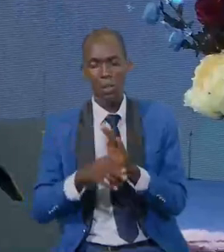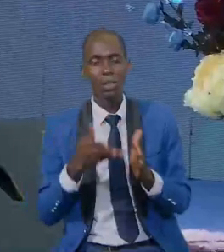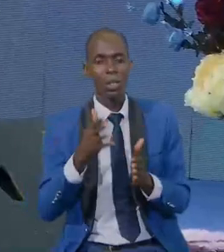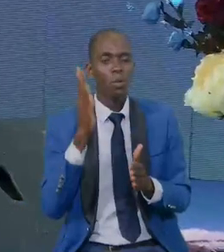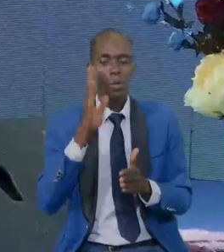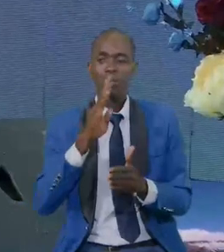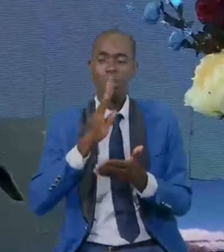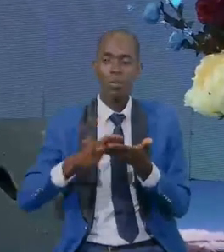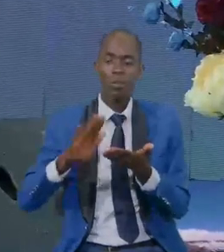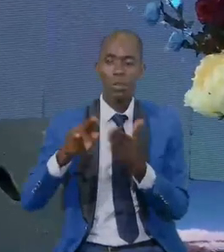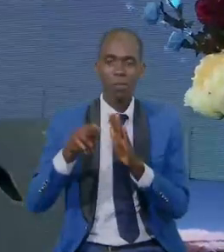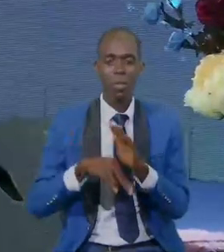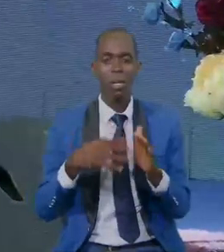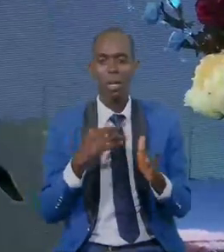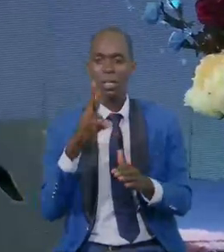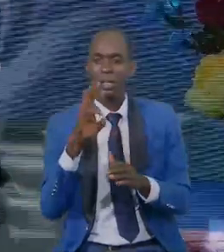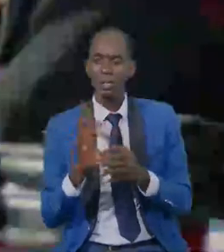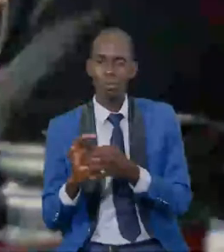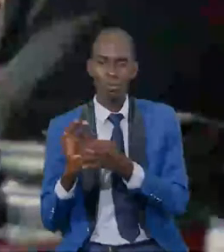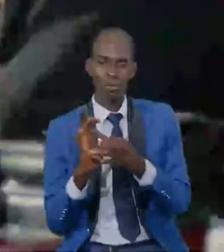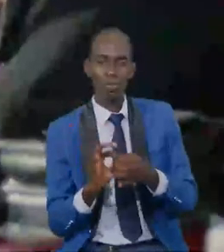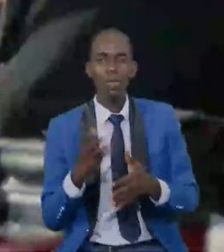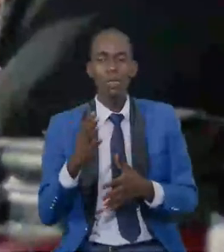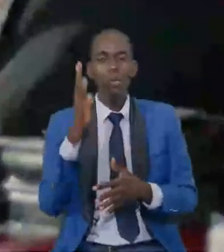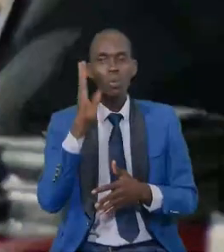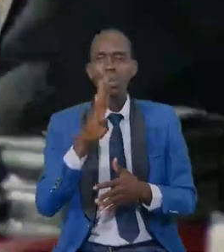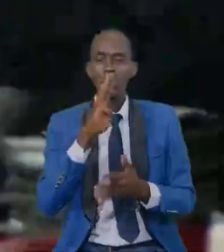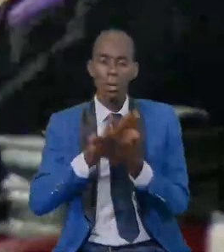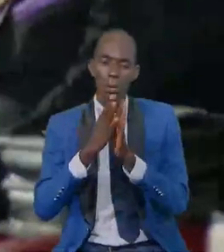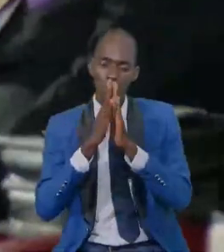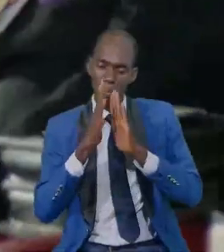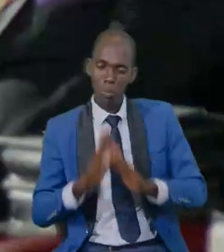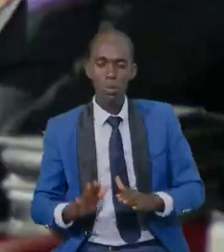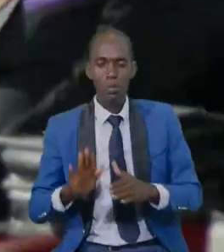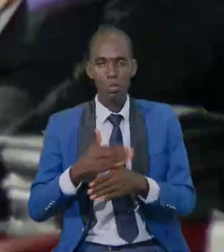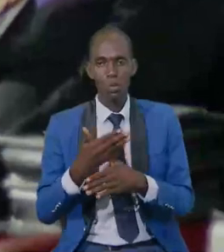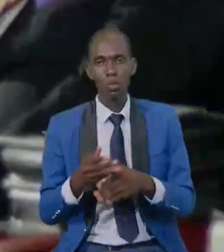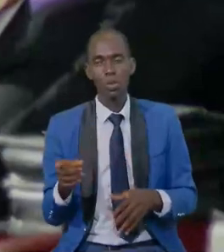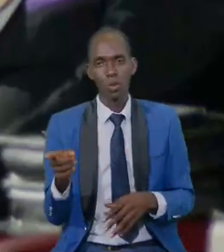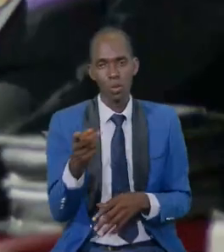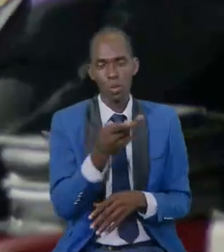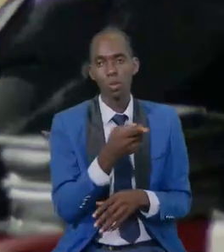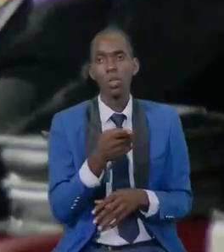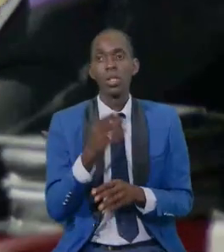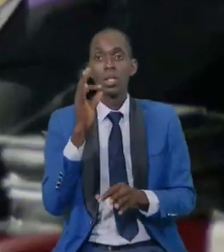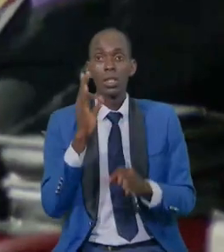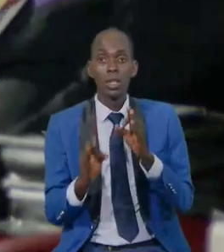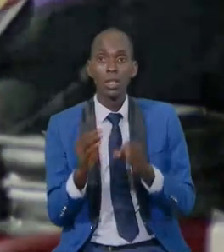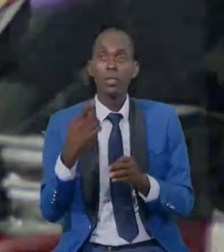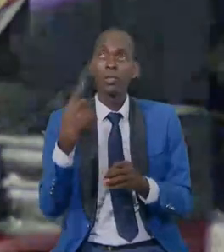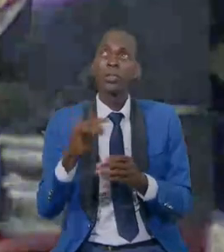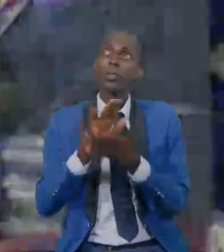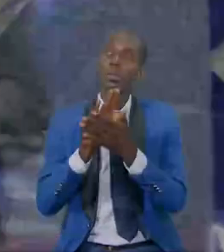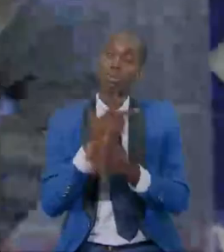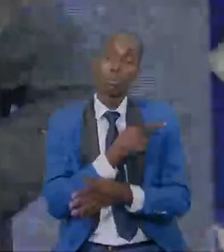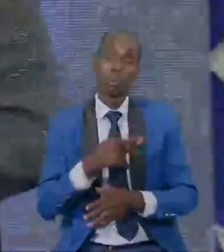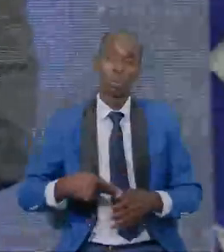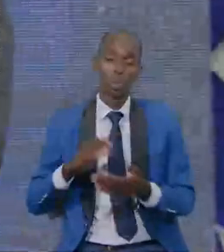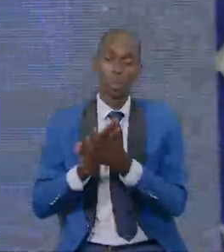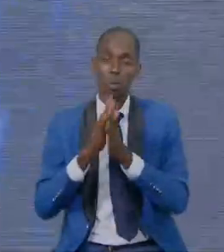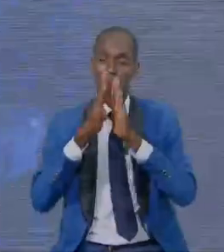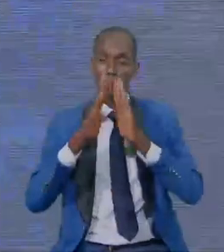and reconciliation. There will be peace between you if the Prince of Peace that brings salvation